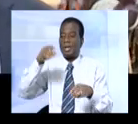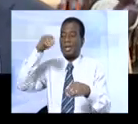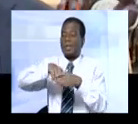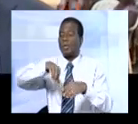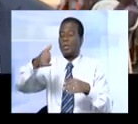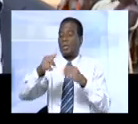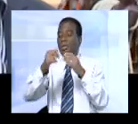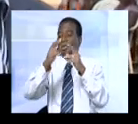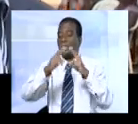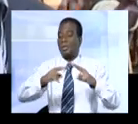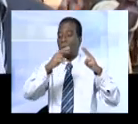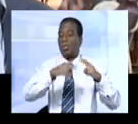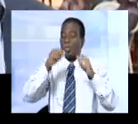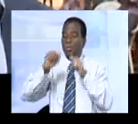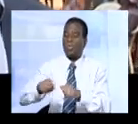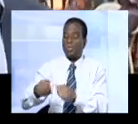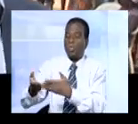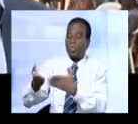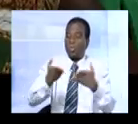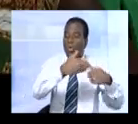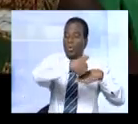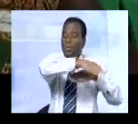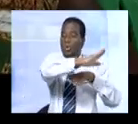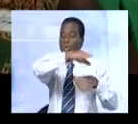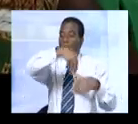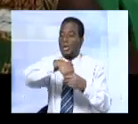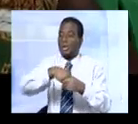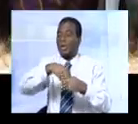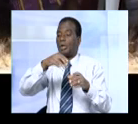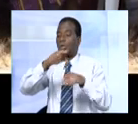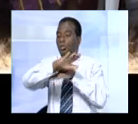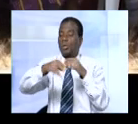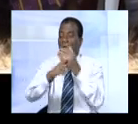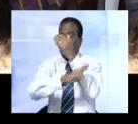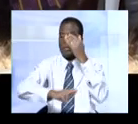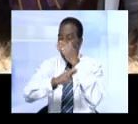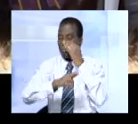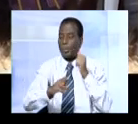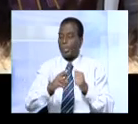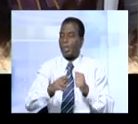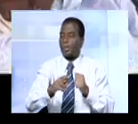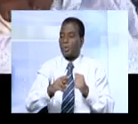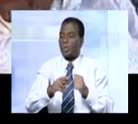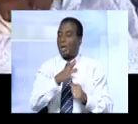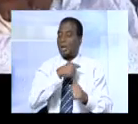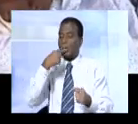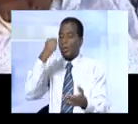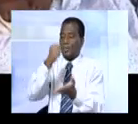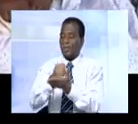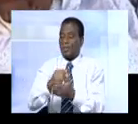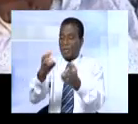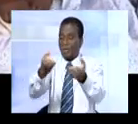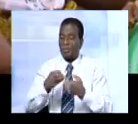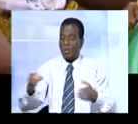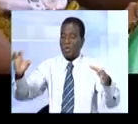puisse exporter cette expérience-là dans tout le Gbeke. Occasion pour ces organisations agricoles de Djebonoa d'affirmer leur volonté de